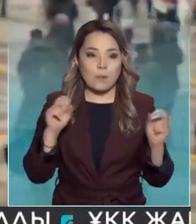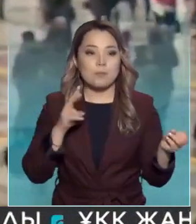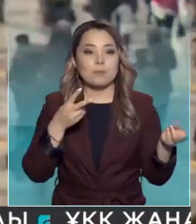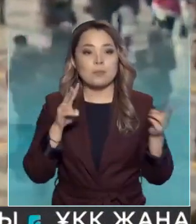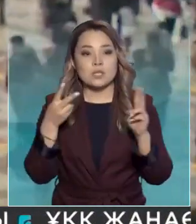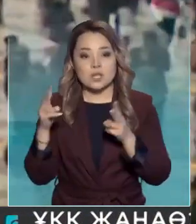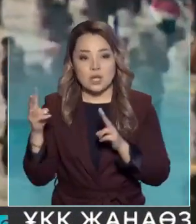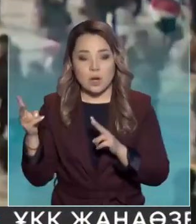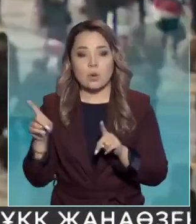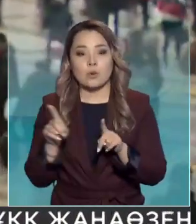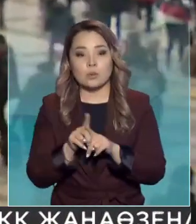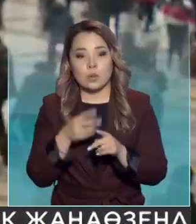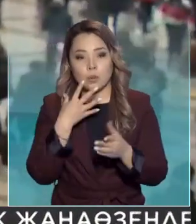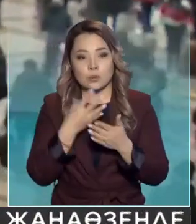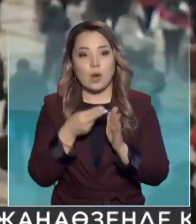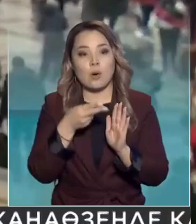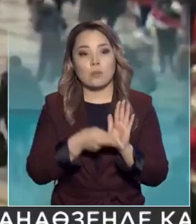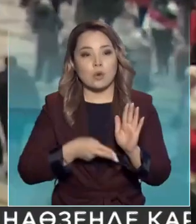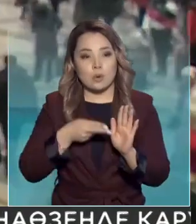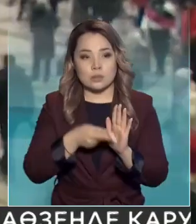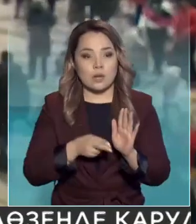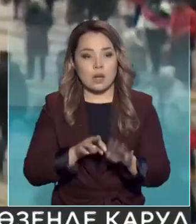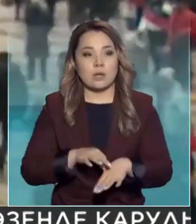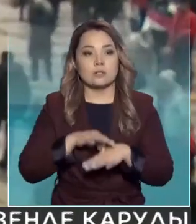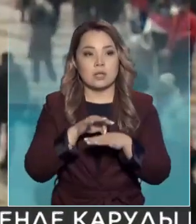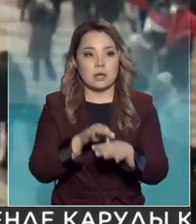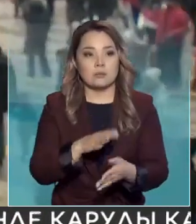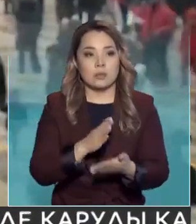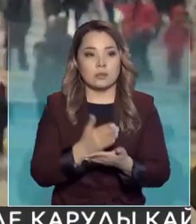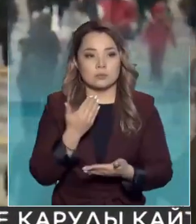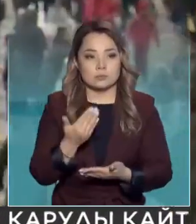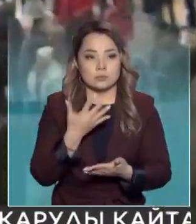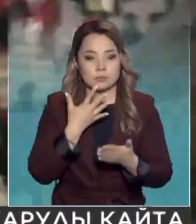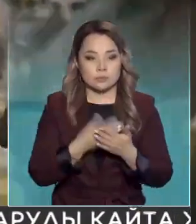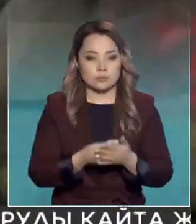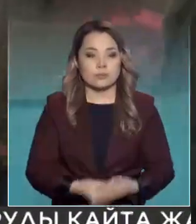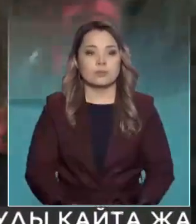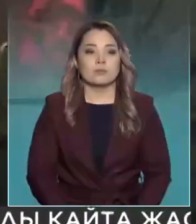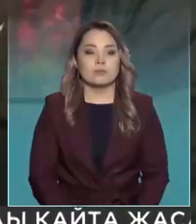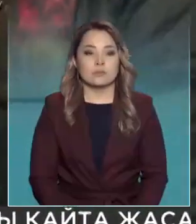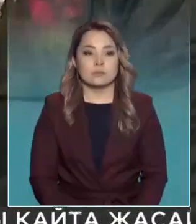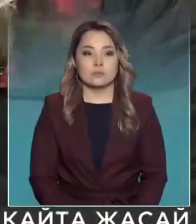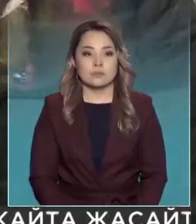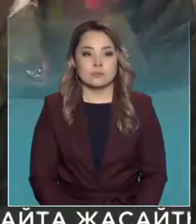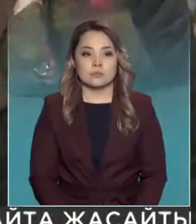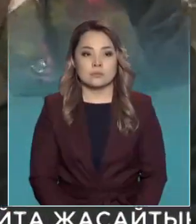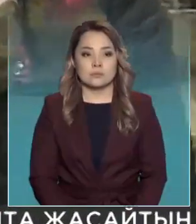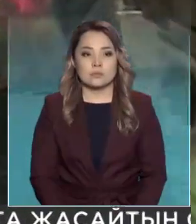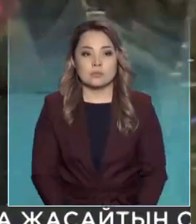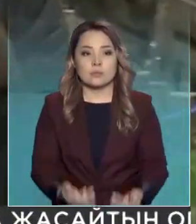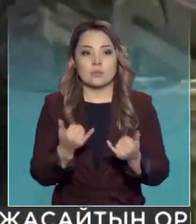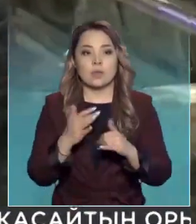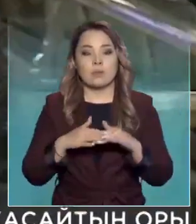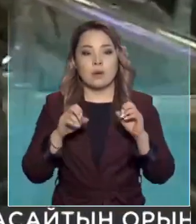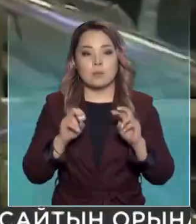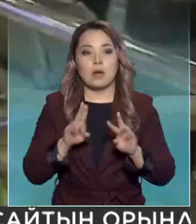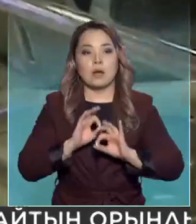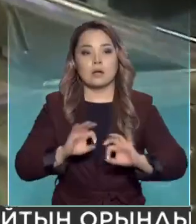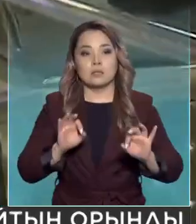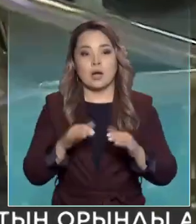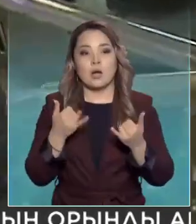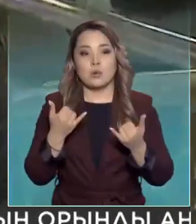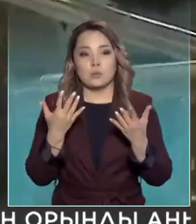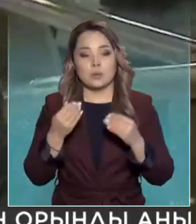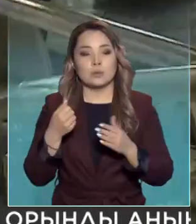бишілер, оларды да өз пойыздарына аман есен шығарып салып жатырмыз. Жақсы, рахмет. Енді мамандардың айтуы бойынша